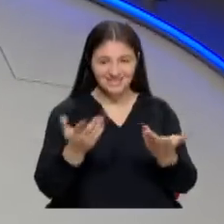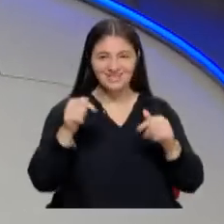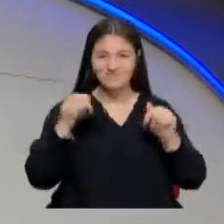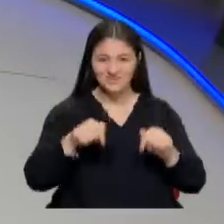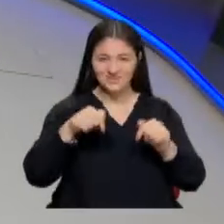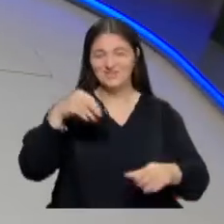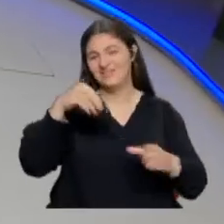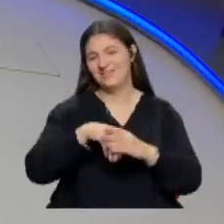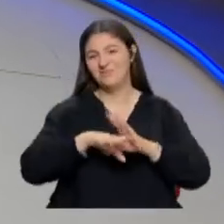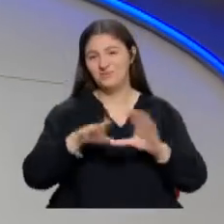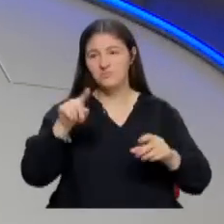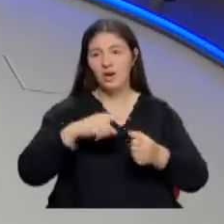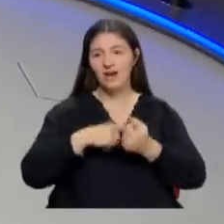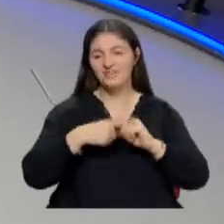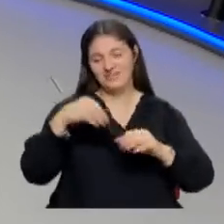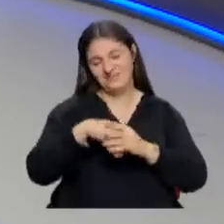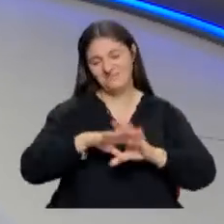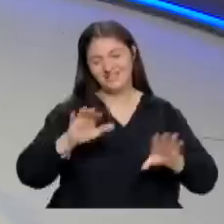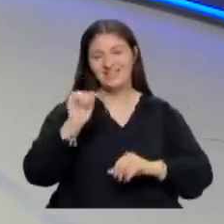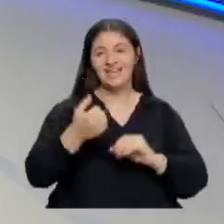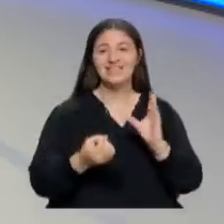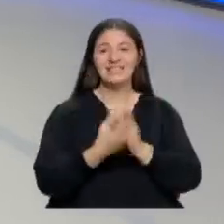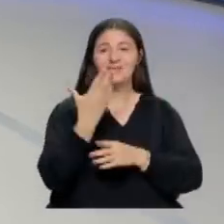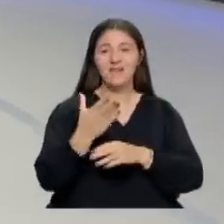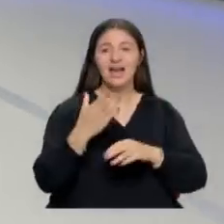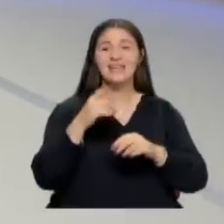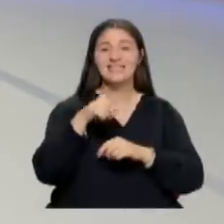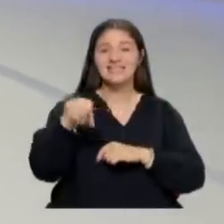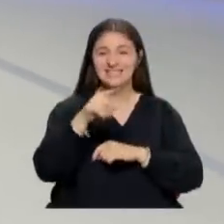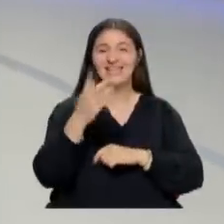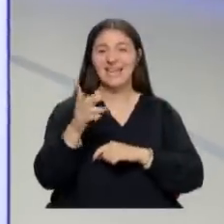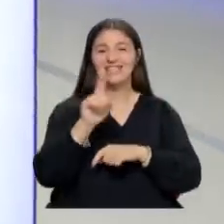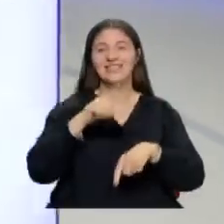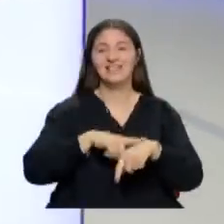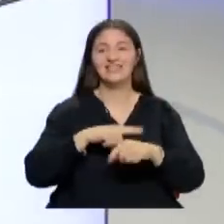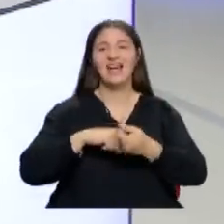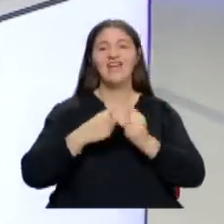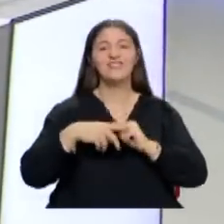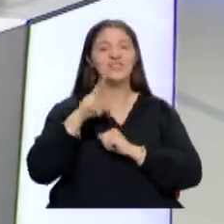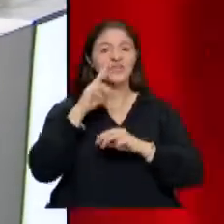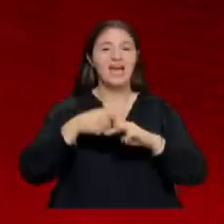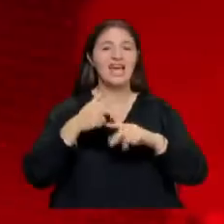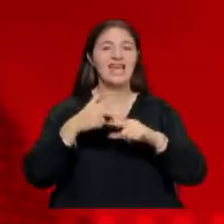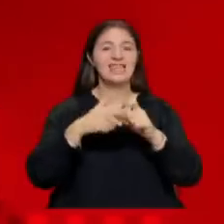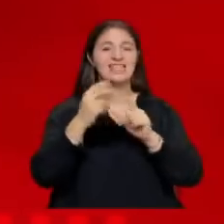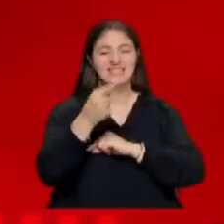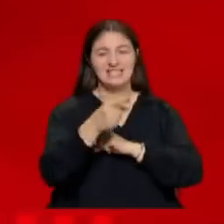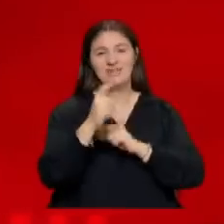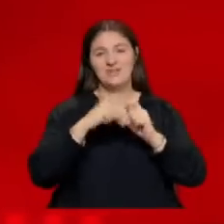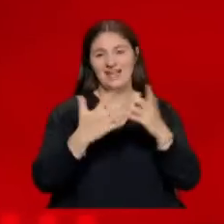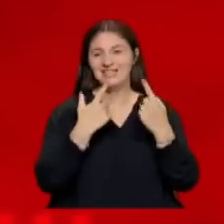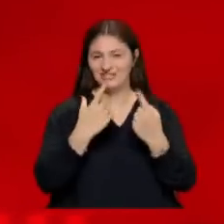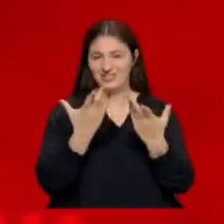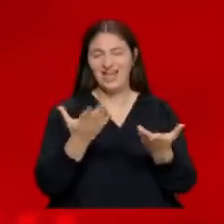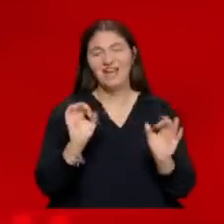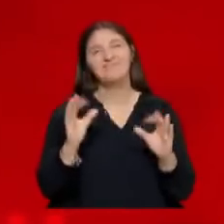bugünü noktalıyoruz Bu haftayı noktadıyoruz Yarın sabah sizlere çalar saat hafta sonunda Ezgi gözeger günaydın